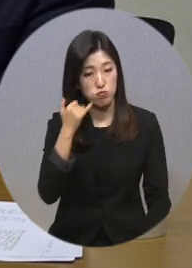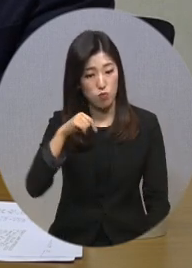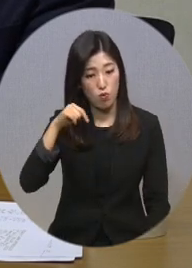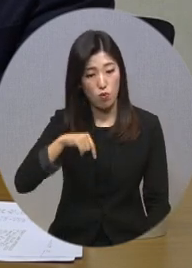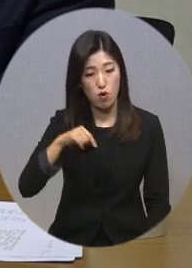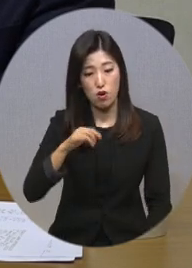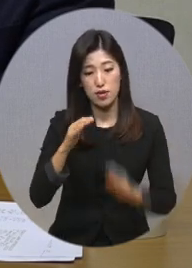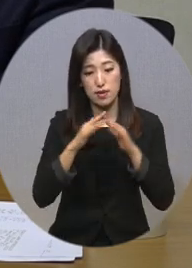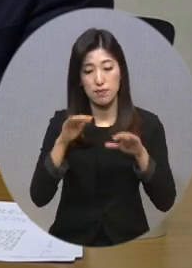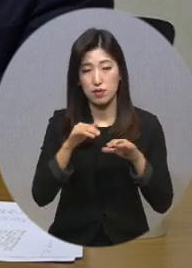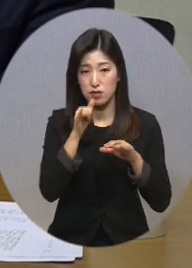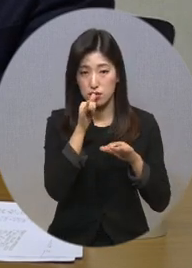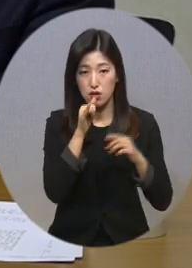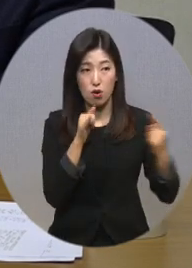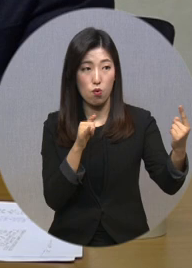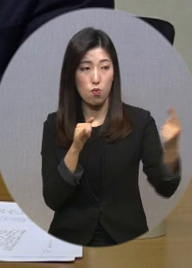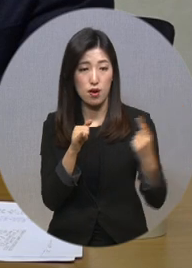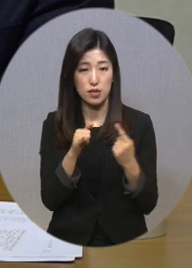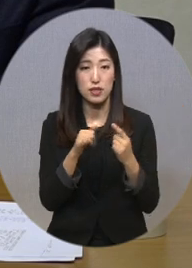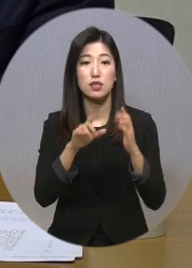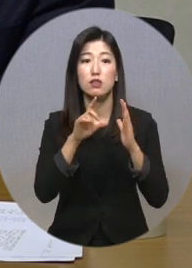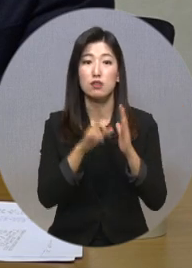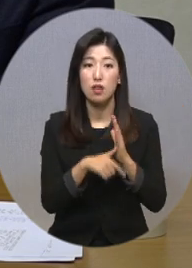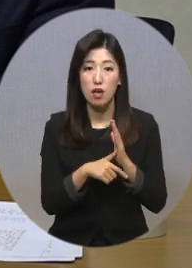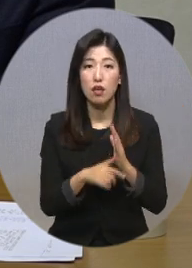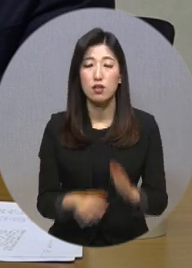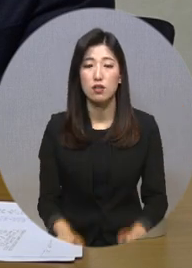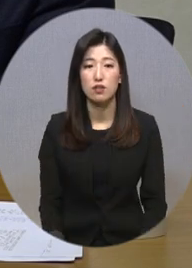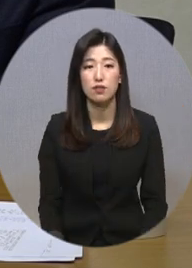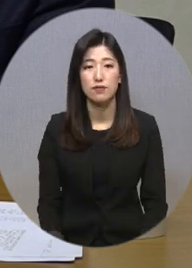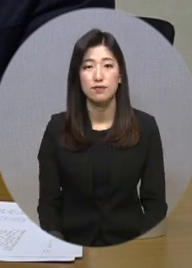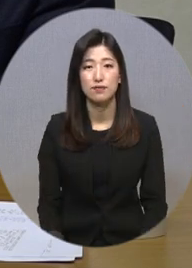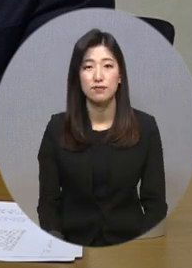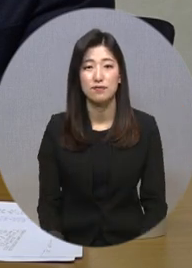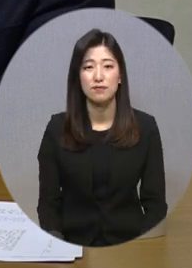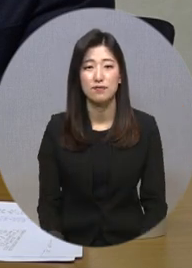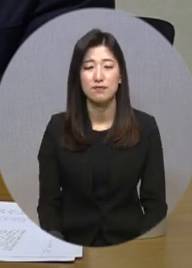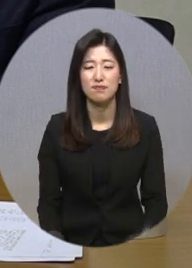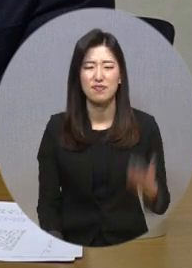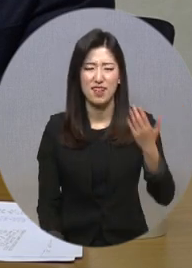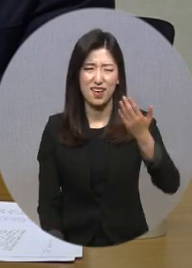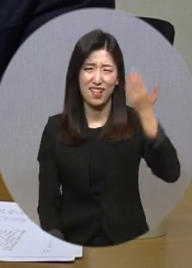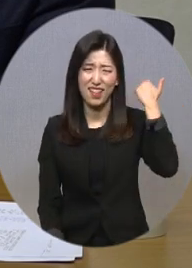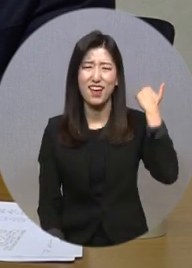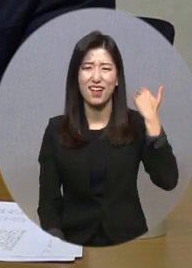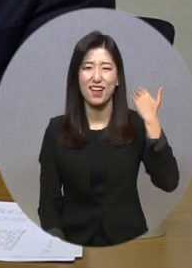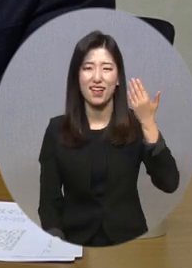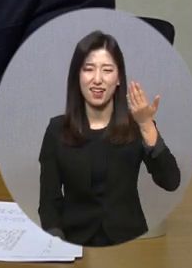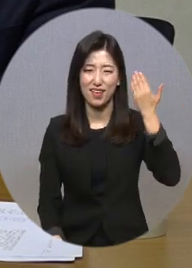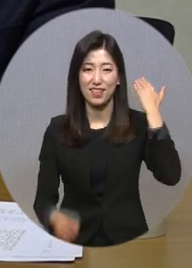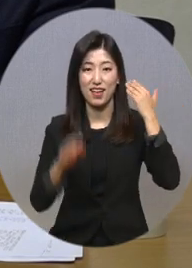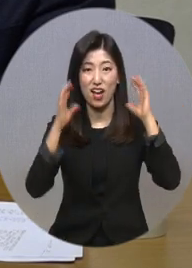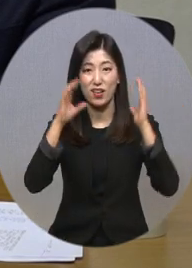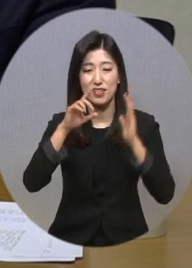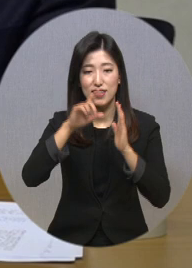부모가 있으시면 방문한다면은 마치 옛날에 우리가 어렸을 때